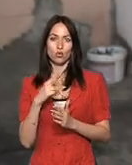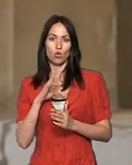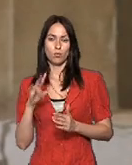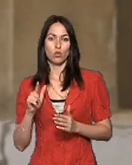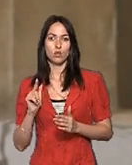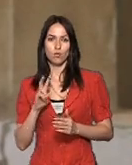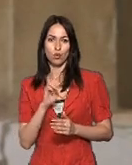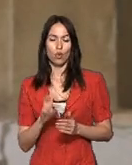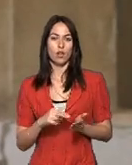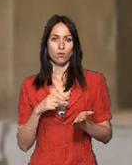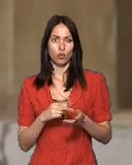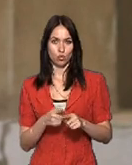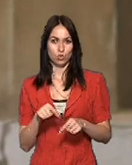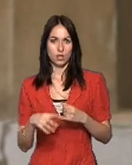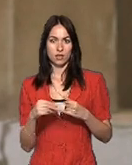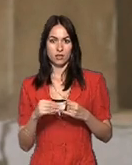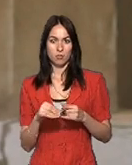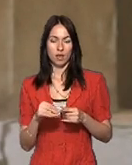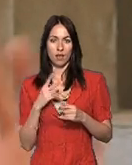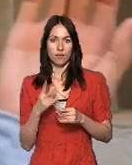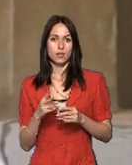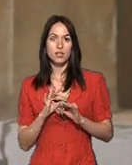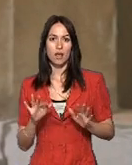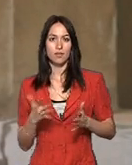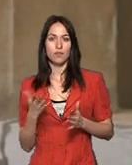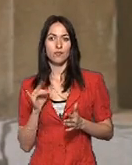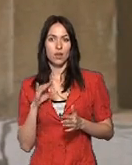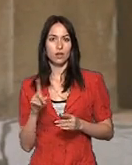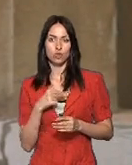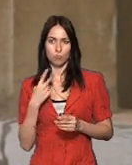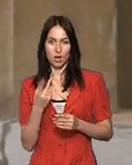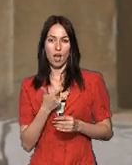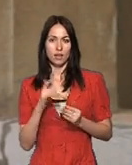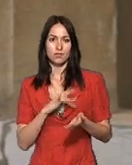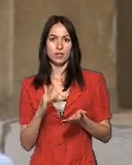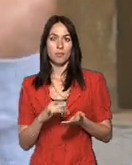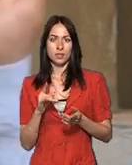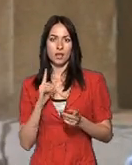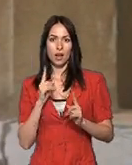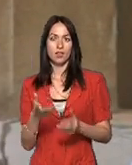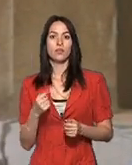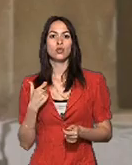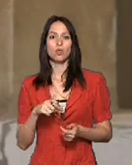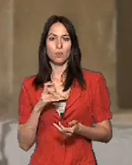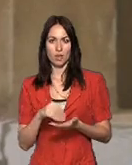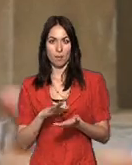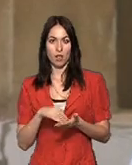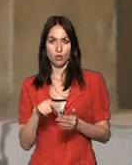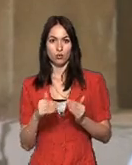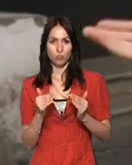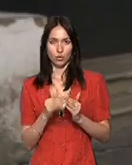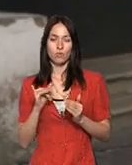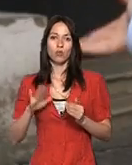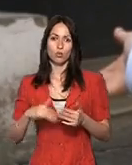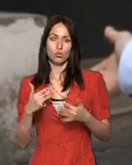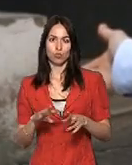ця земля. Ідеальний варіант, який ми бачимо. Харківська міська рада візьме собі на баланс цю будівлю, а потім вже її